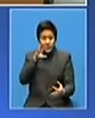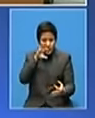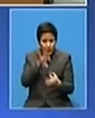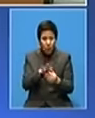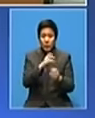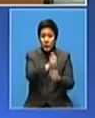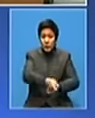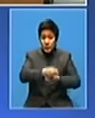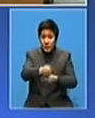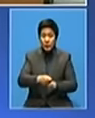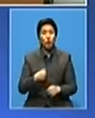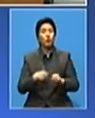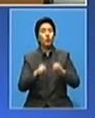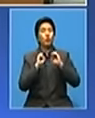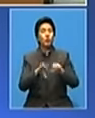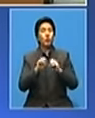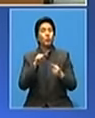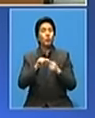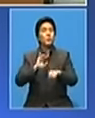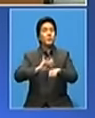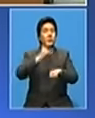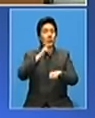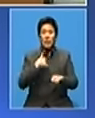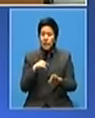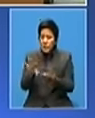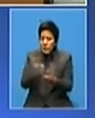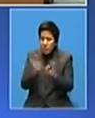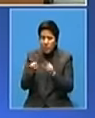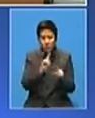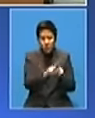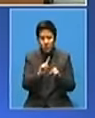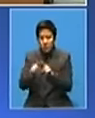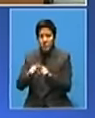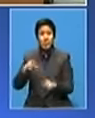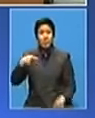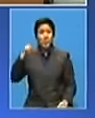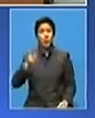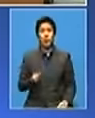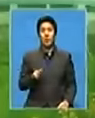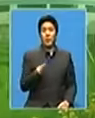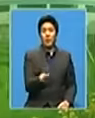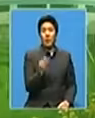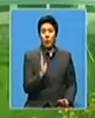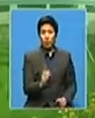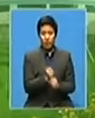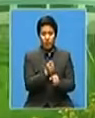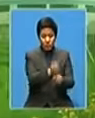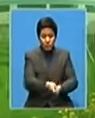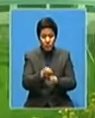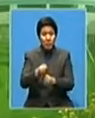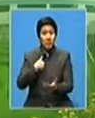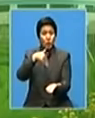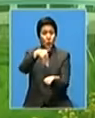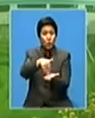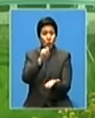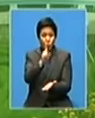รในรูปแบบต่างๆไม่ว่าจะเป็นเกษตรอินทรีย์เกษตรทางเลือกและข้อมูลอื่นๆที่จะเป็นประโยชน์ต่อพี่น้องเกษตรกรเรามีศูนย์ถ่ายท